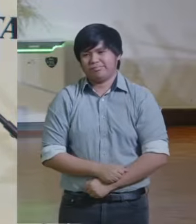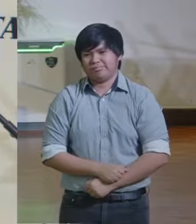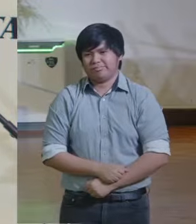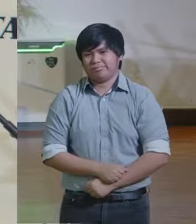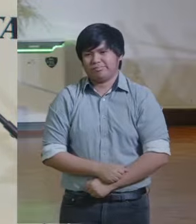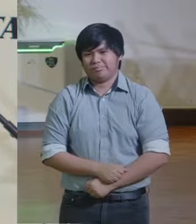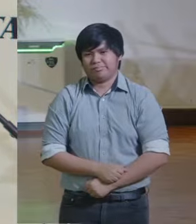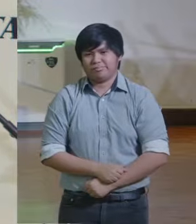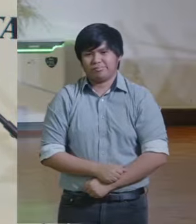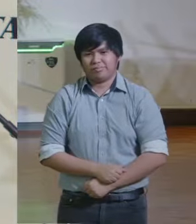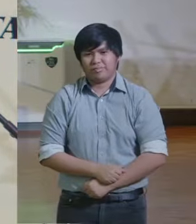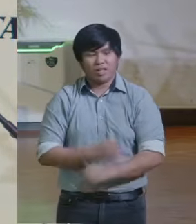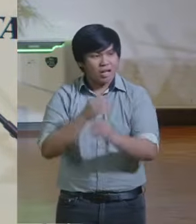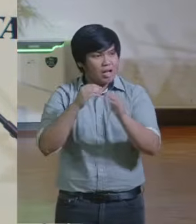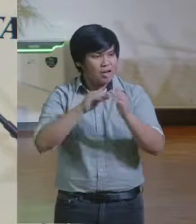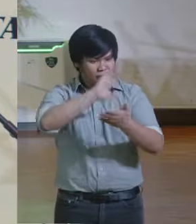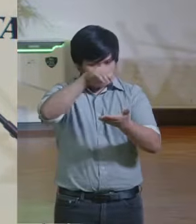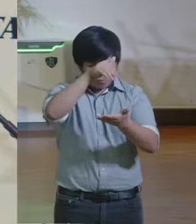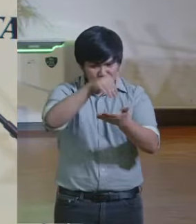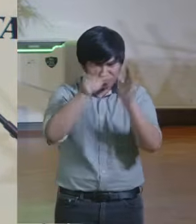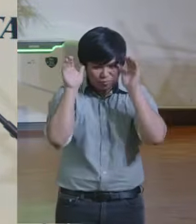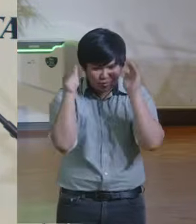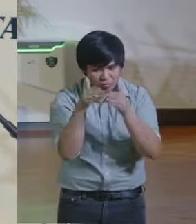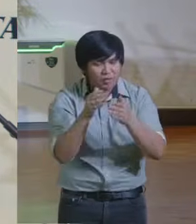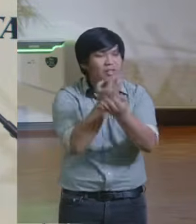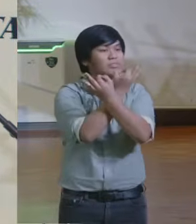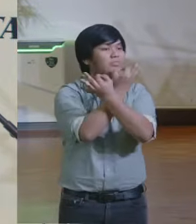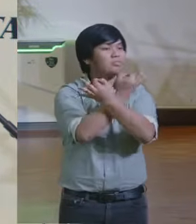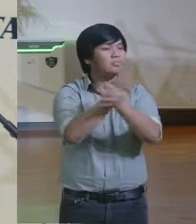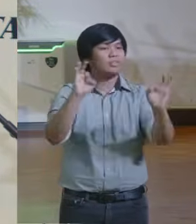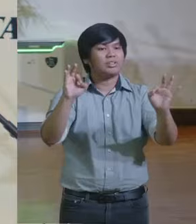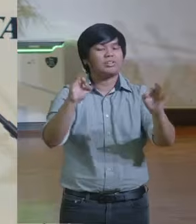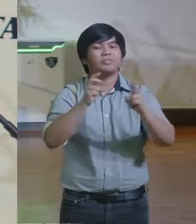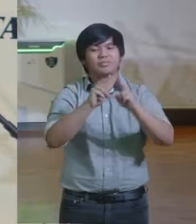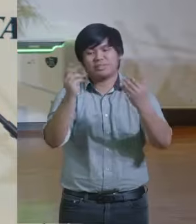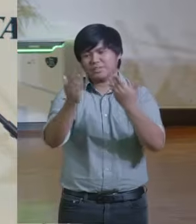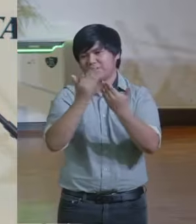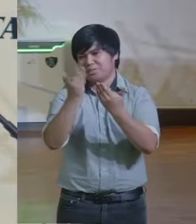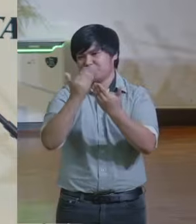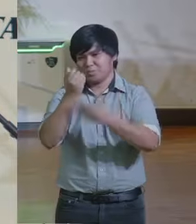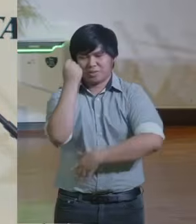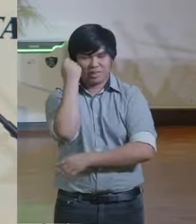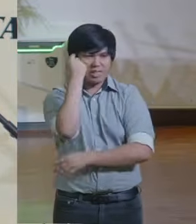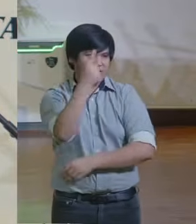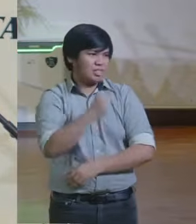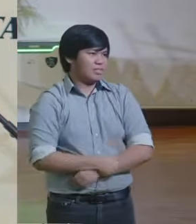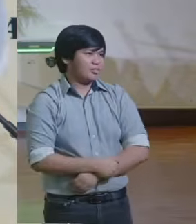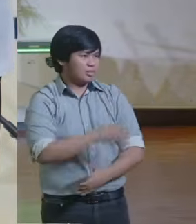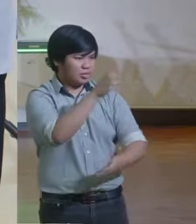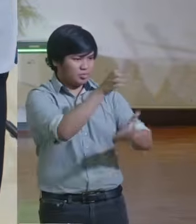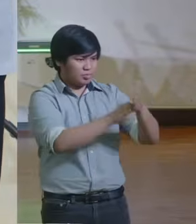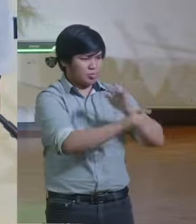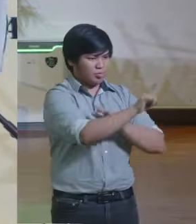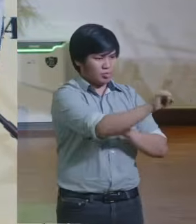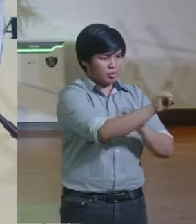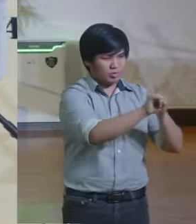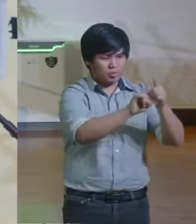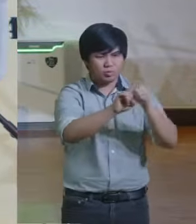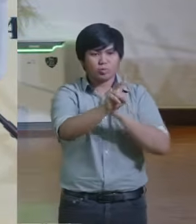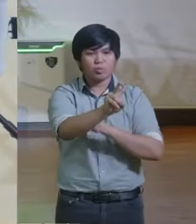Ang theme niya ay freedom. Ang structure niya ay napakasimple. Chapter 1 and 2 is